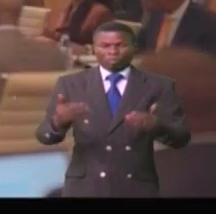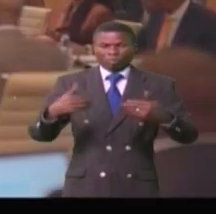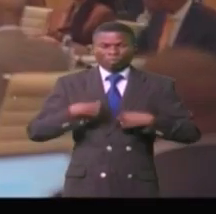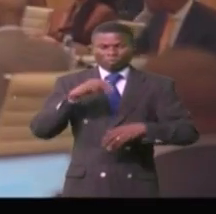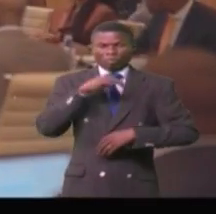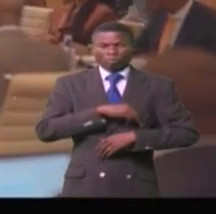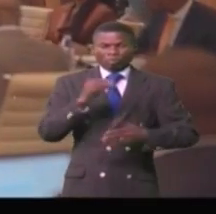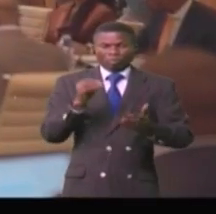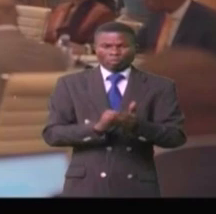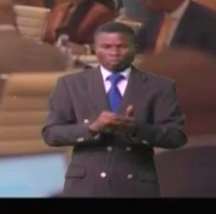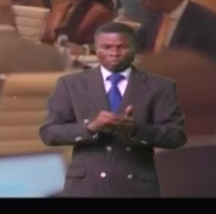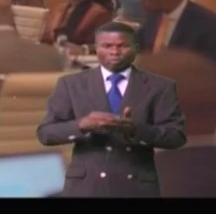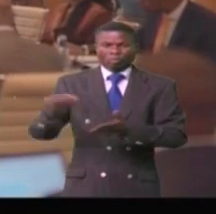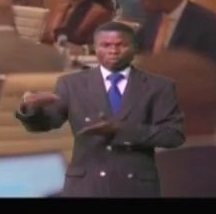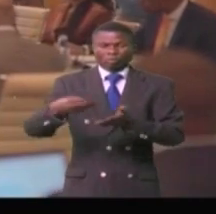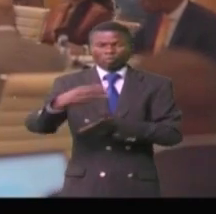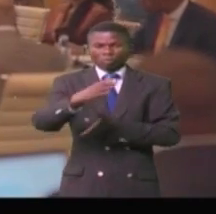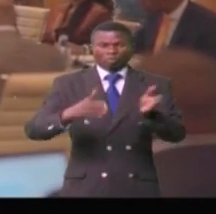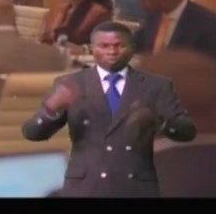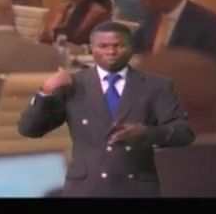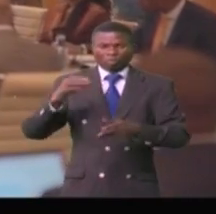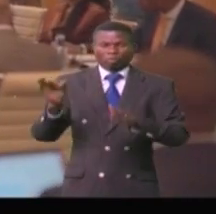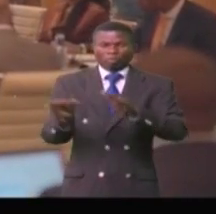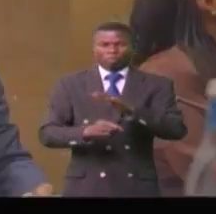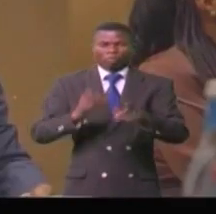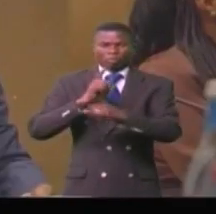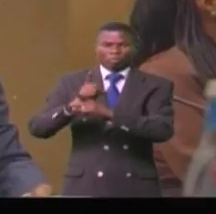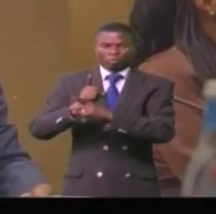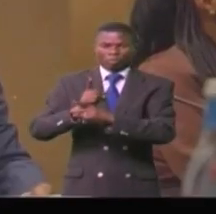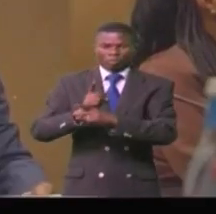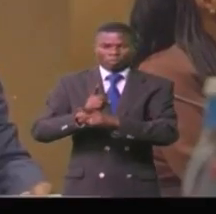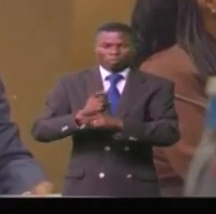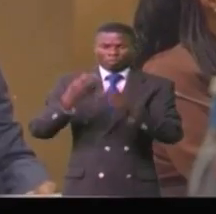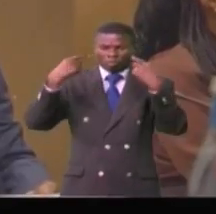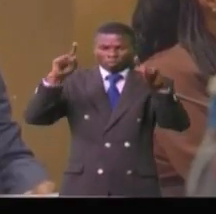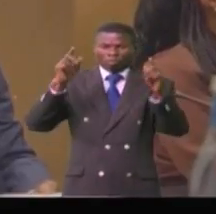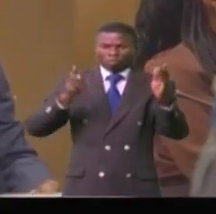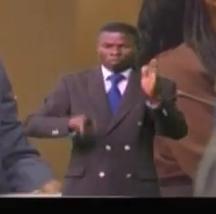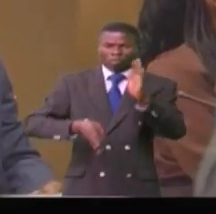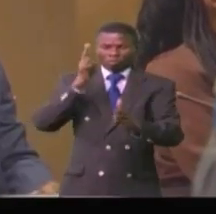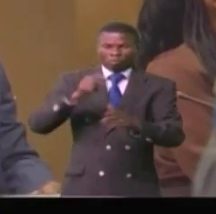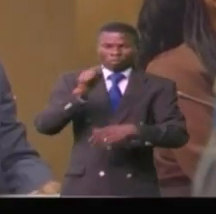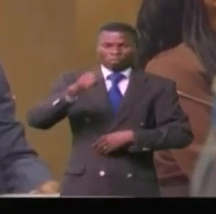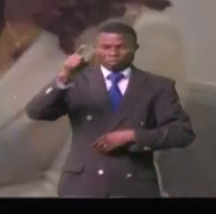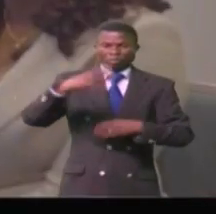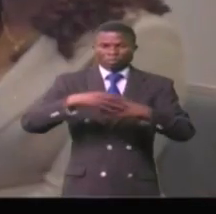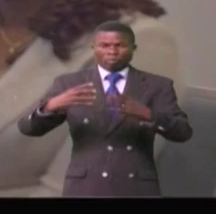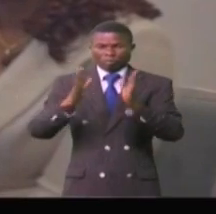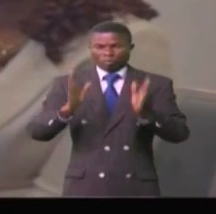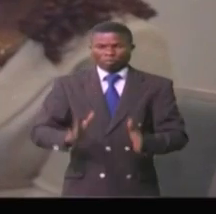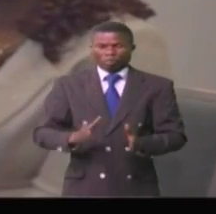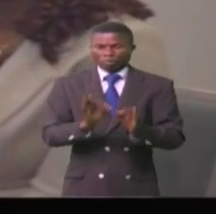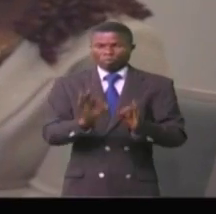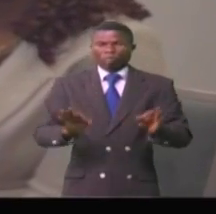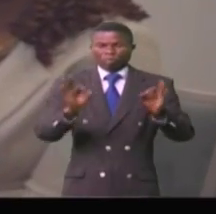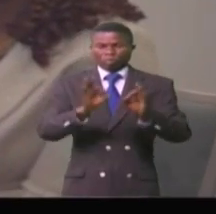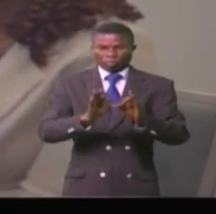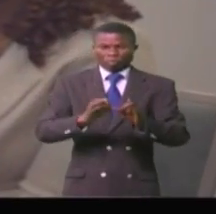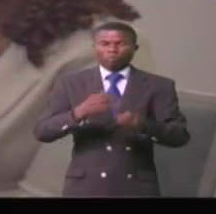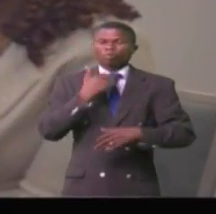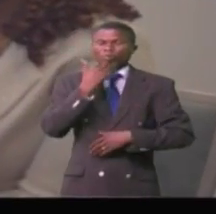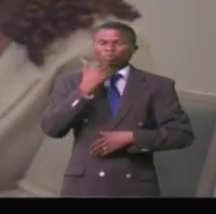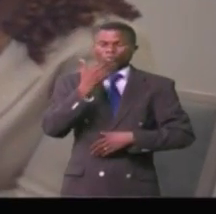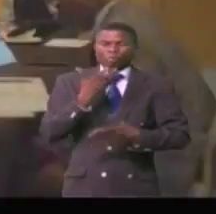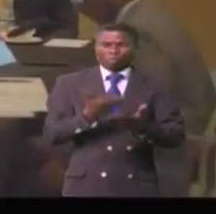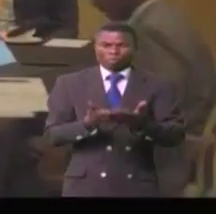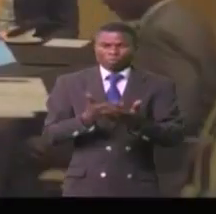missions, démobilisé les ressources pour le fonds d'ajustement qui devait atteindre 12 milliards de dollars, comme le plus important bailleur du fonds